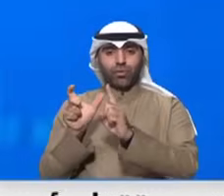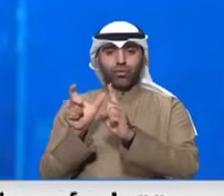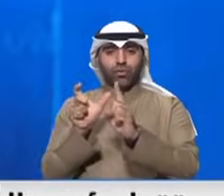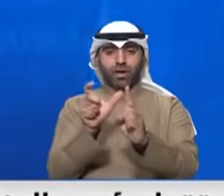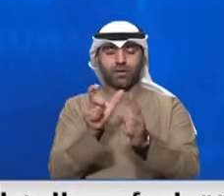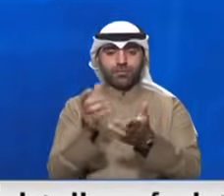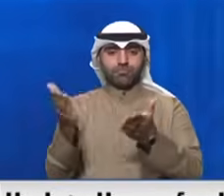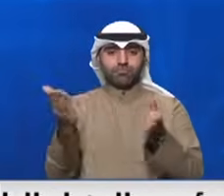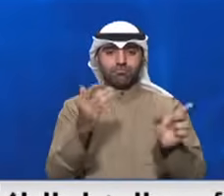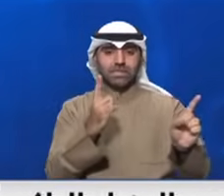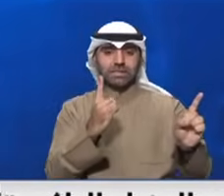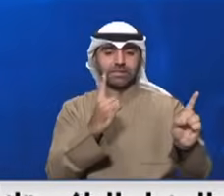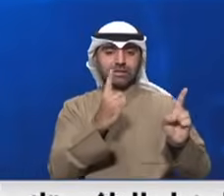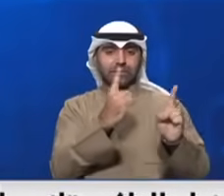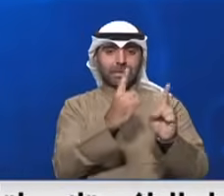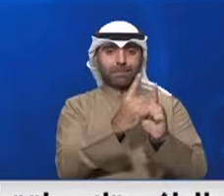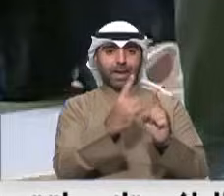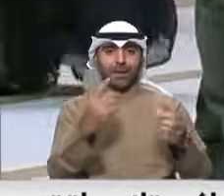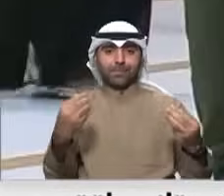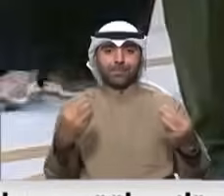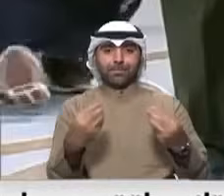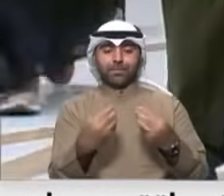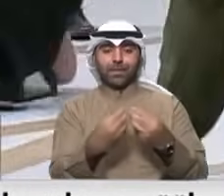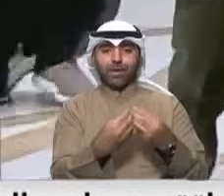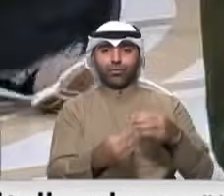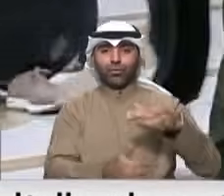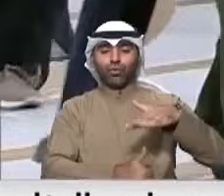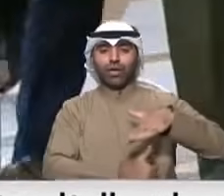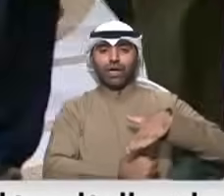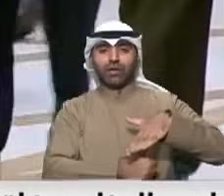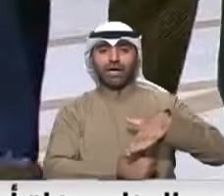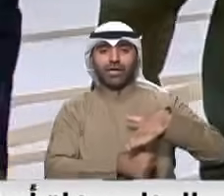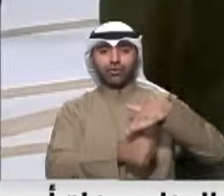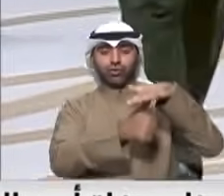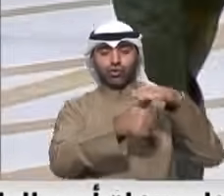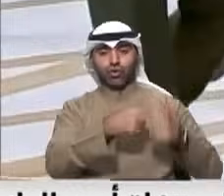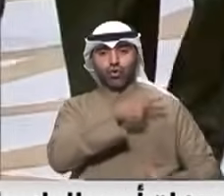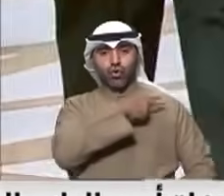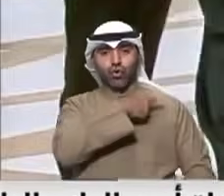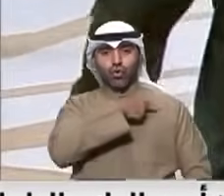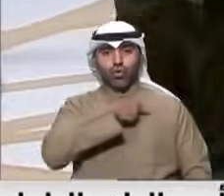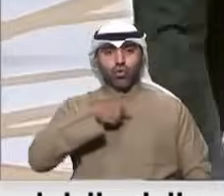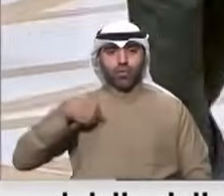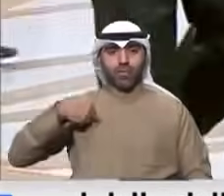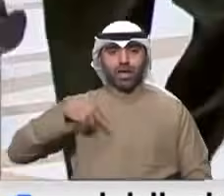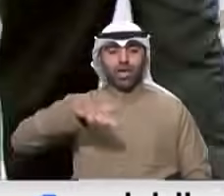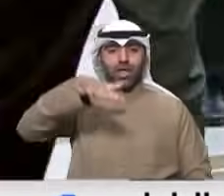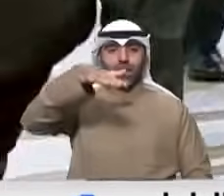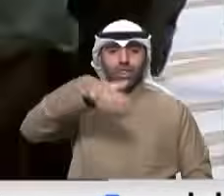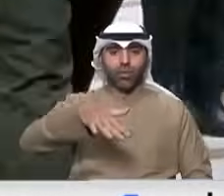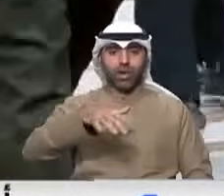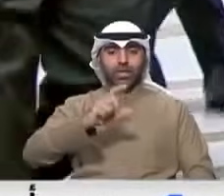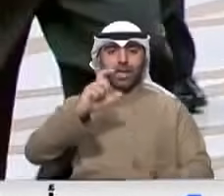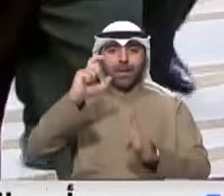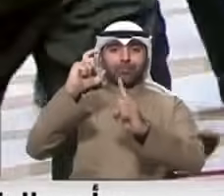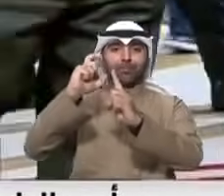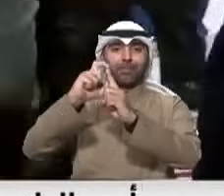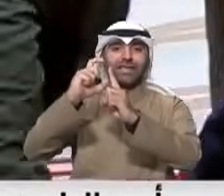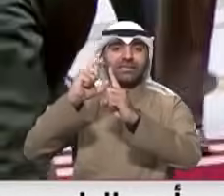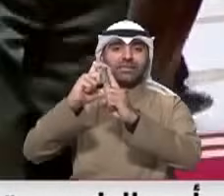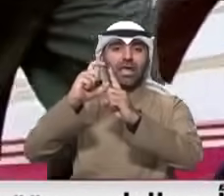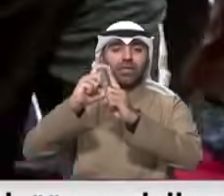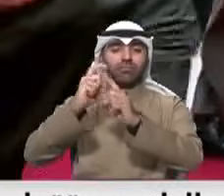جمهوريه باكستان الاسلاميه الصديقه انور الحق ككر والوفد المرافقه لمعاليه حيث قام بتقديم واجب